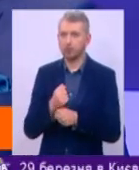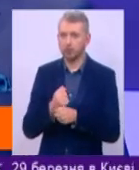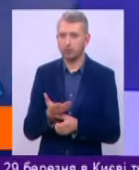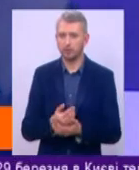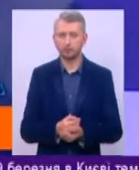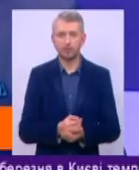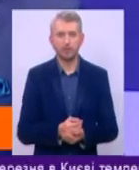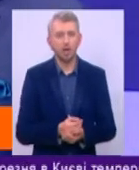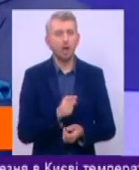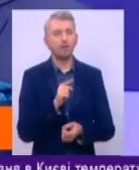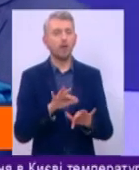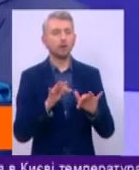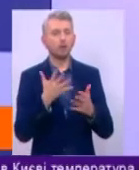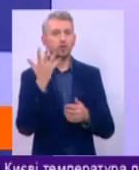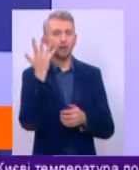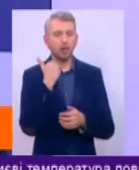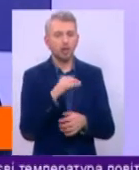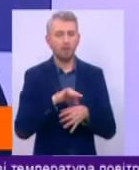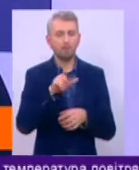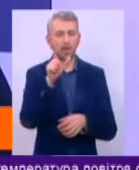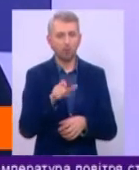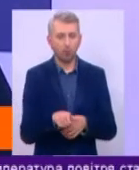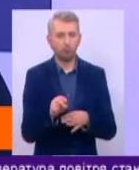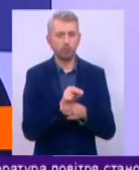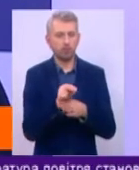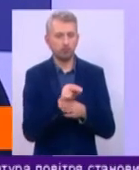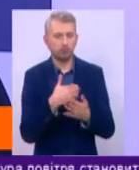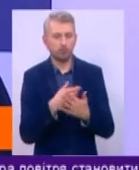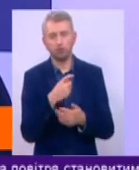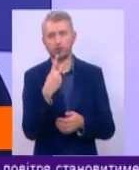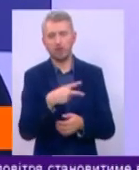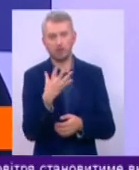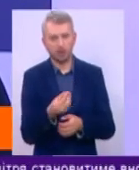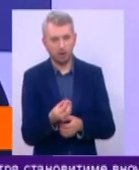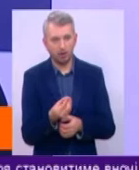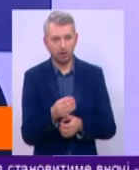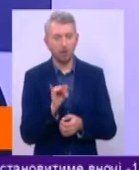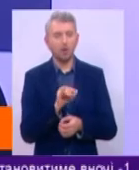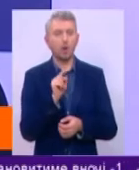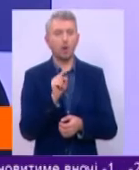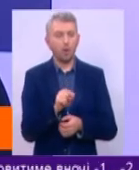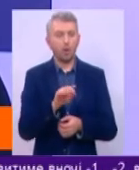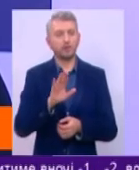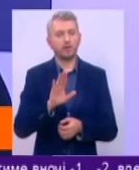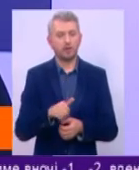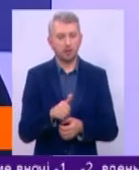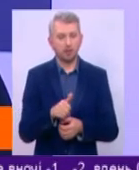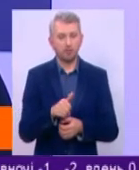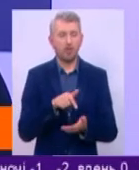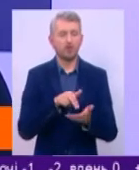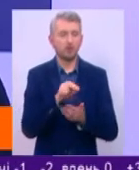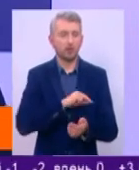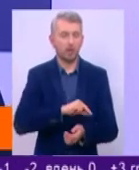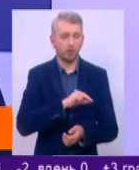Значит, в тех случаях, когда больной пролечился, предположим, 120 дней, И он затем вышел на